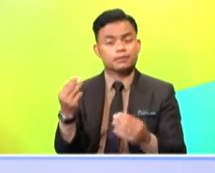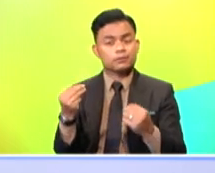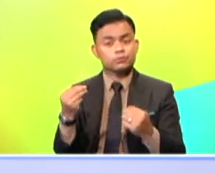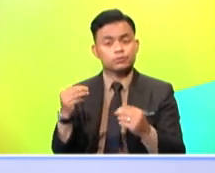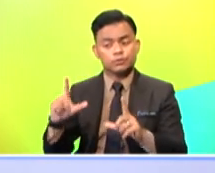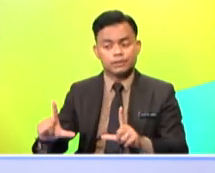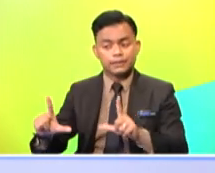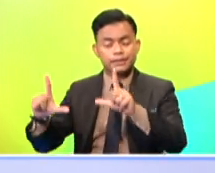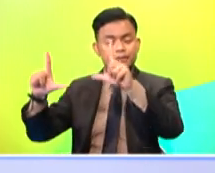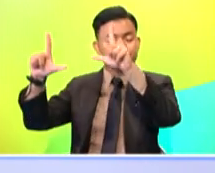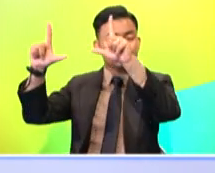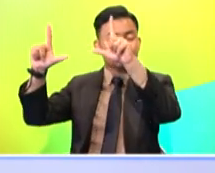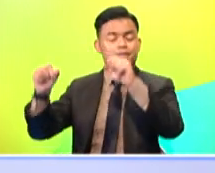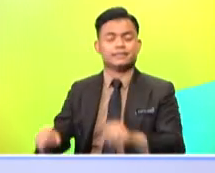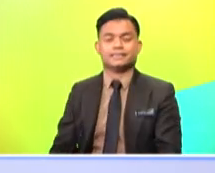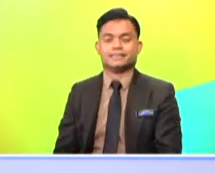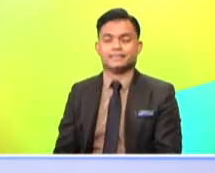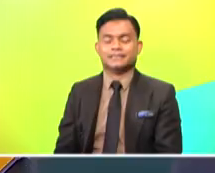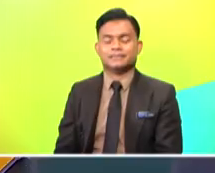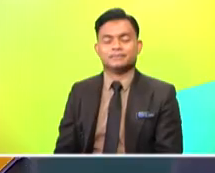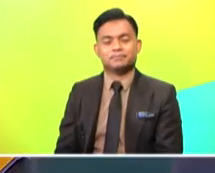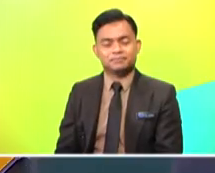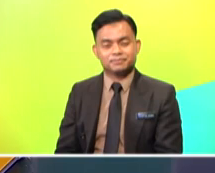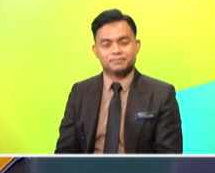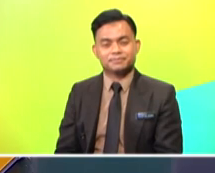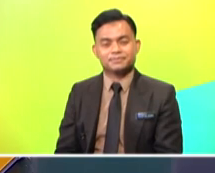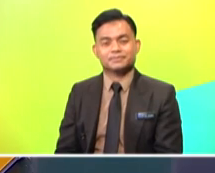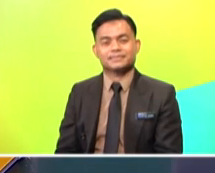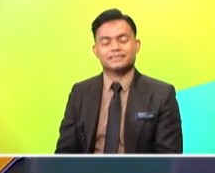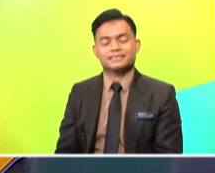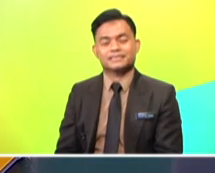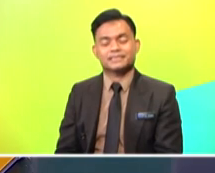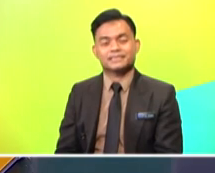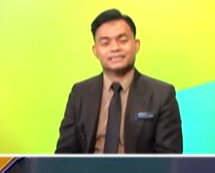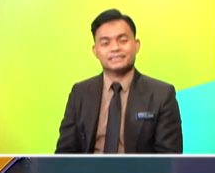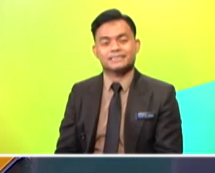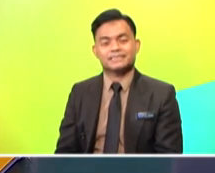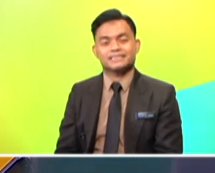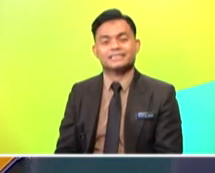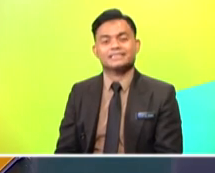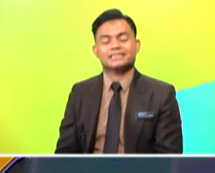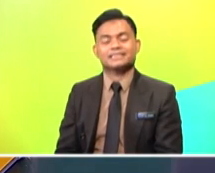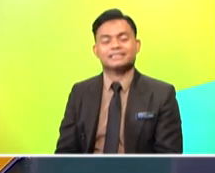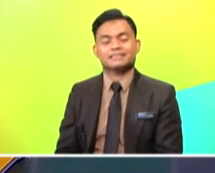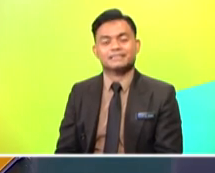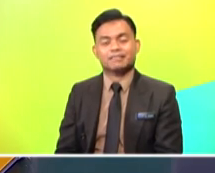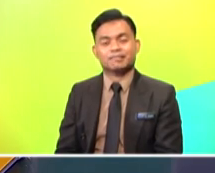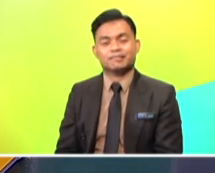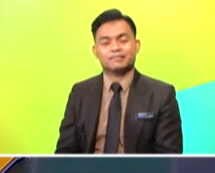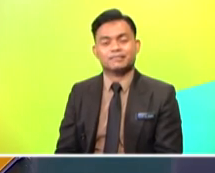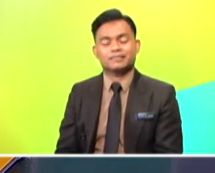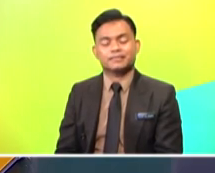cikgu? Ya, betul. Itu rumah impian Ifan. Ya, betul. Mana tahu suatu hari nanti. Kan? Okey,